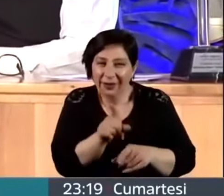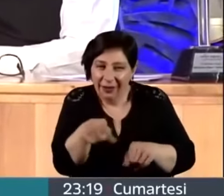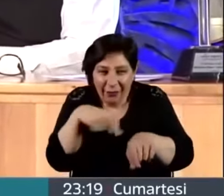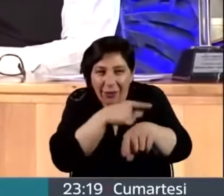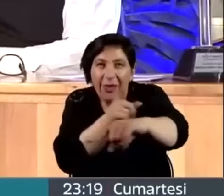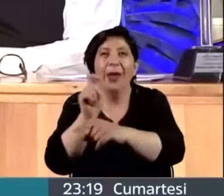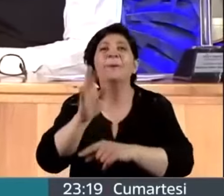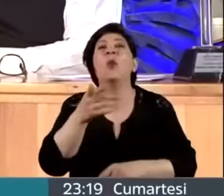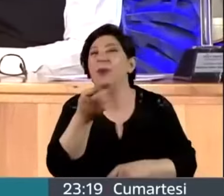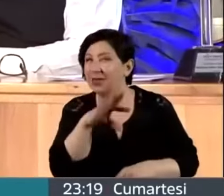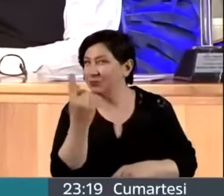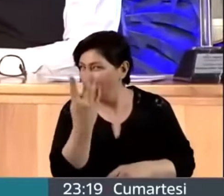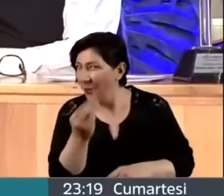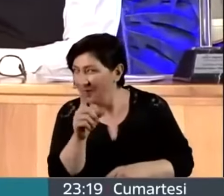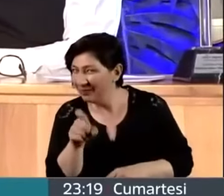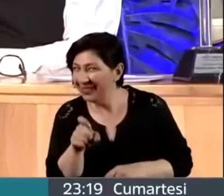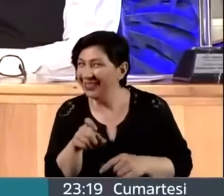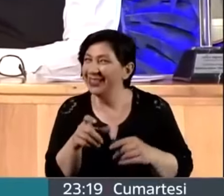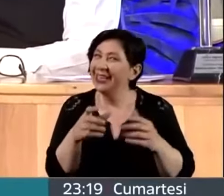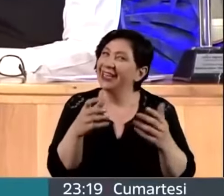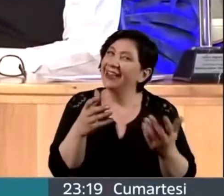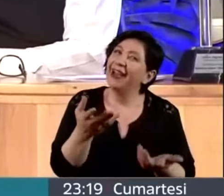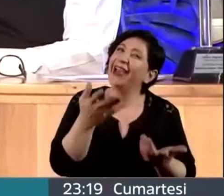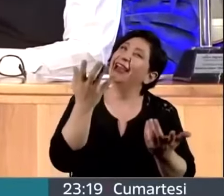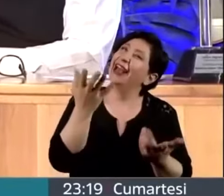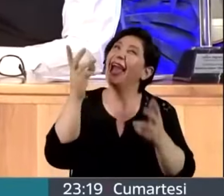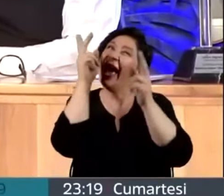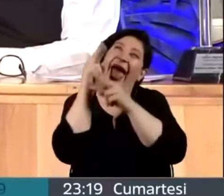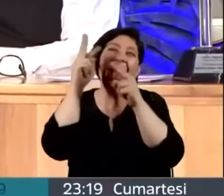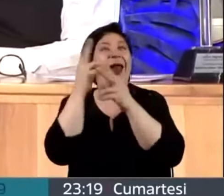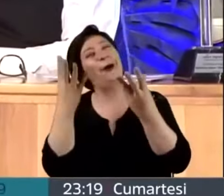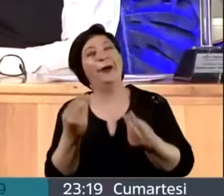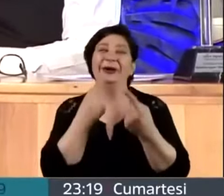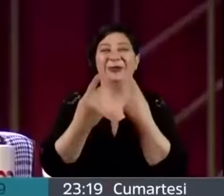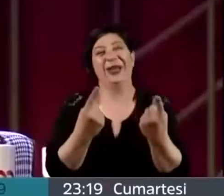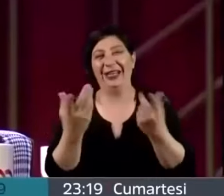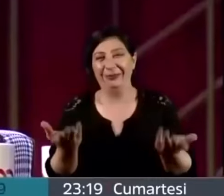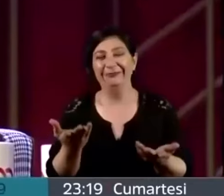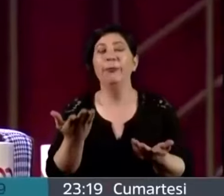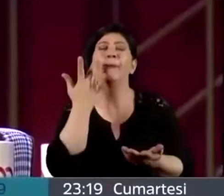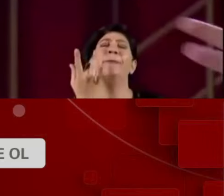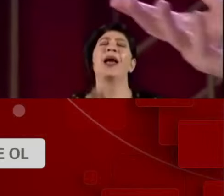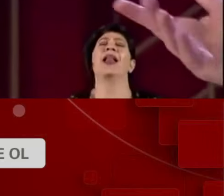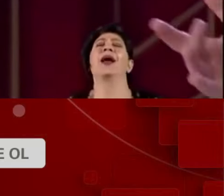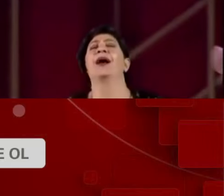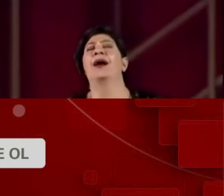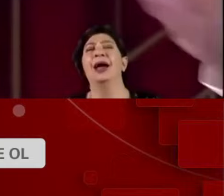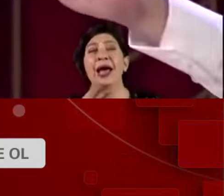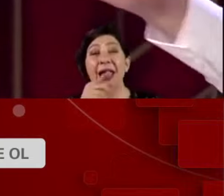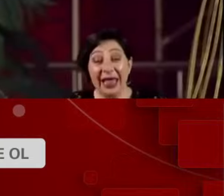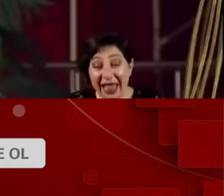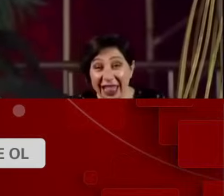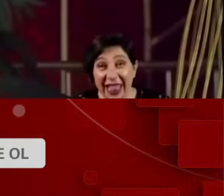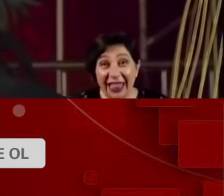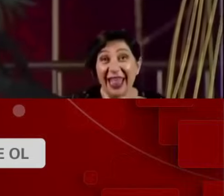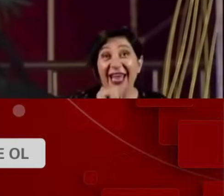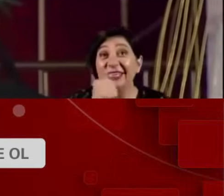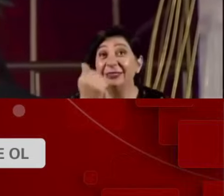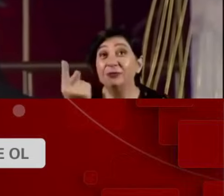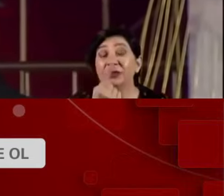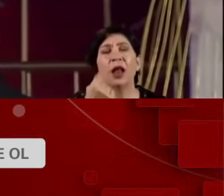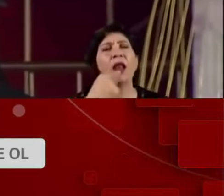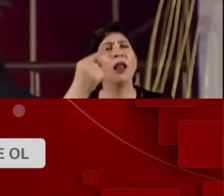O başka bir şey olmasın. Yani metafor olarak diyelim. Metafor olduğu belli. Evet. Çünkü hiçbir yılan yani yılanlarla ilgili